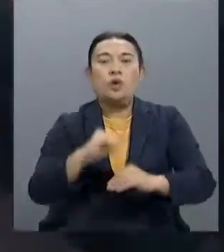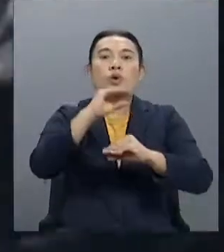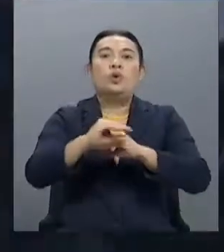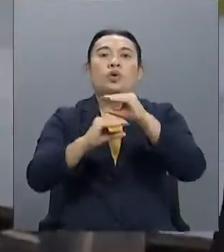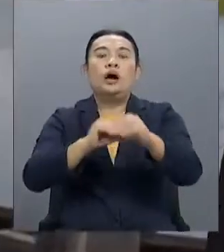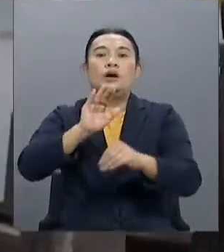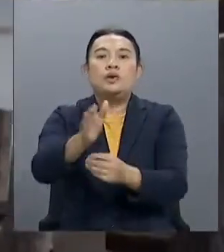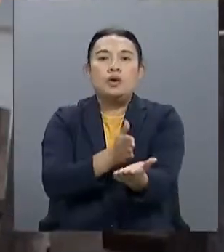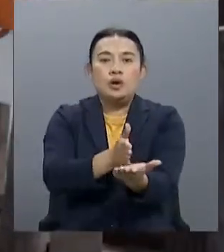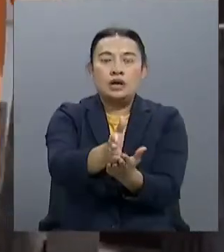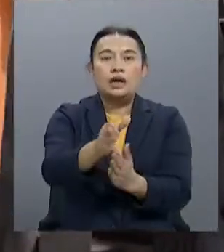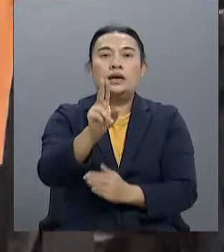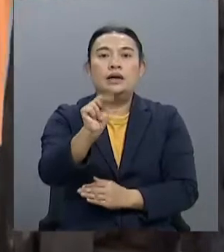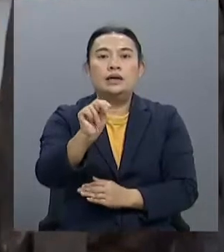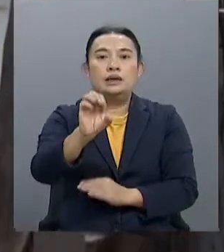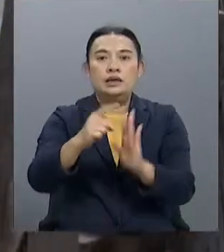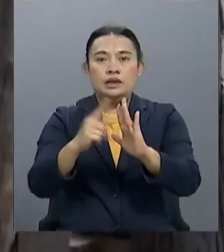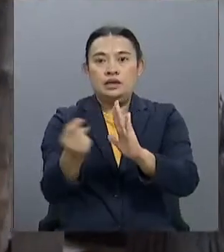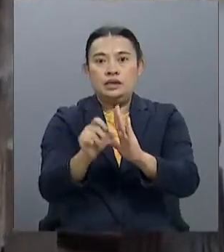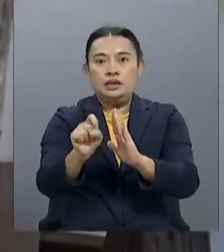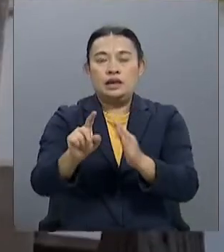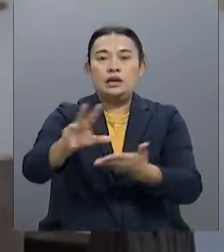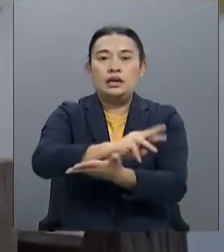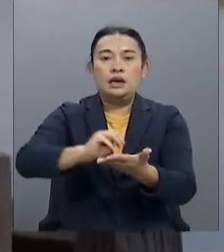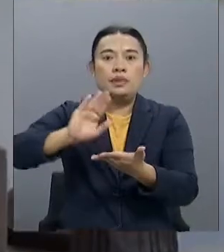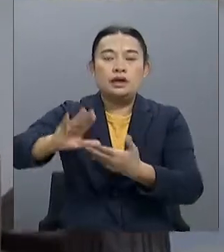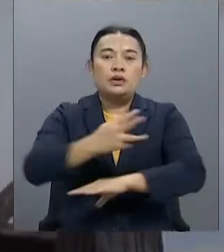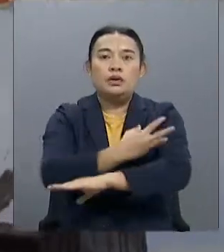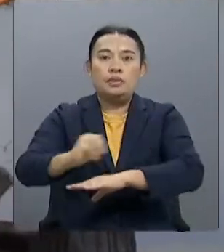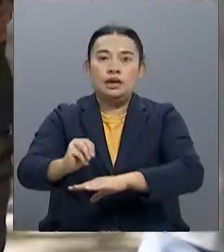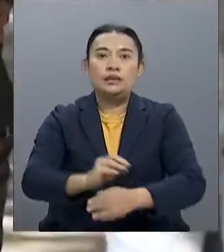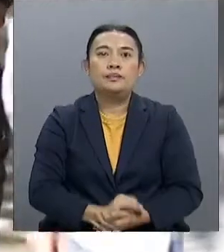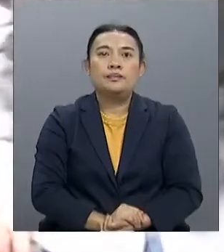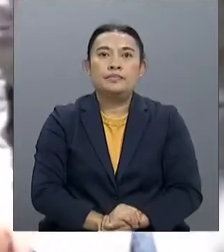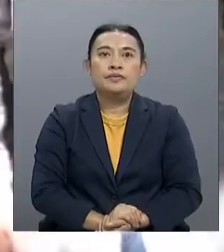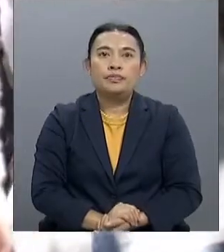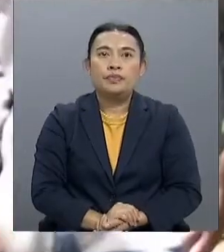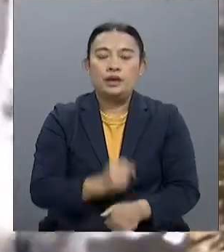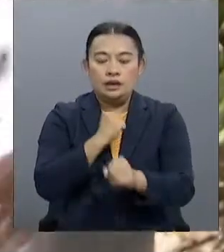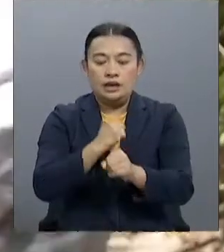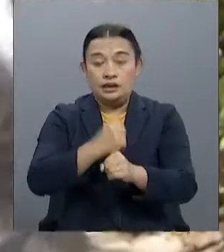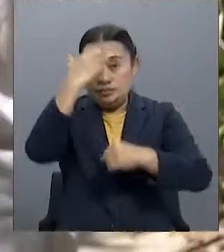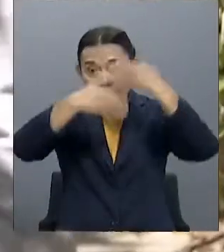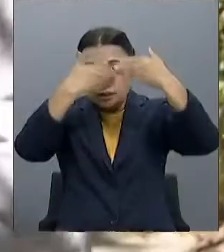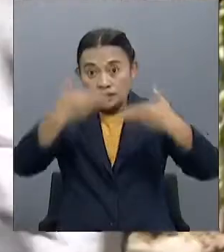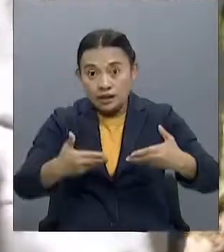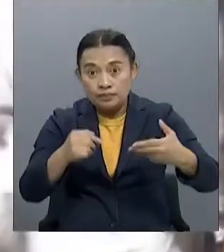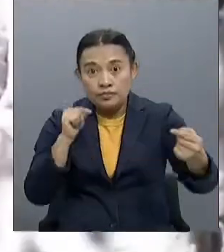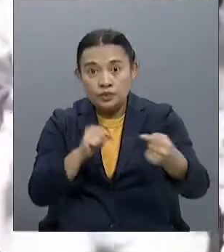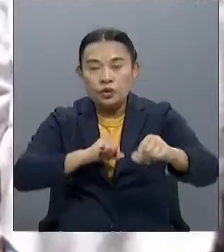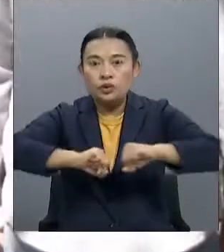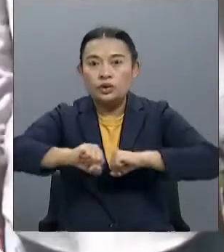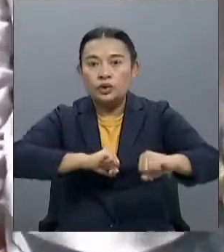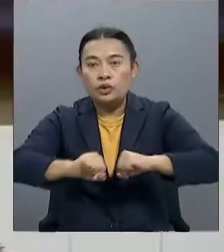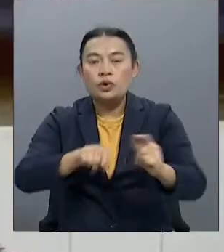าสตร์คณะวิทยาการสารสนเทศมหาวิทยาลัยมหาสารคามเป็นการจัดกิจกรรมเพื่อสร้างการเรียนรู้ให้กับเยาวชน